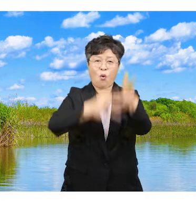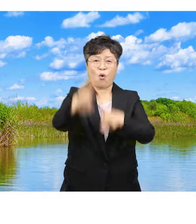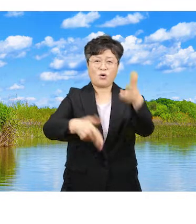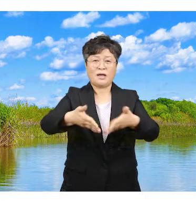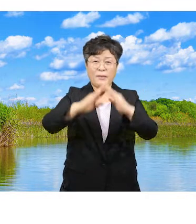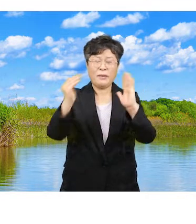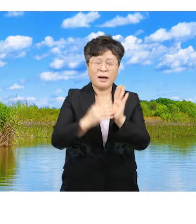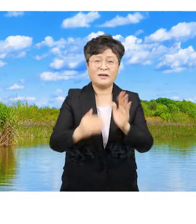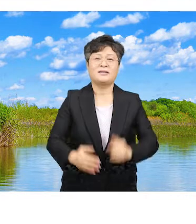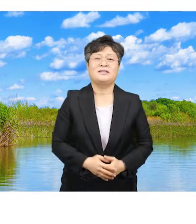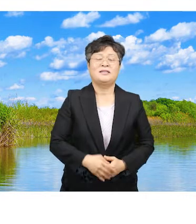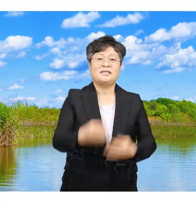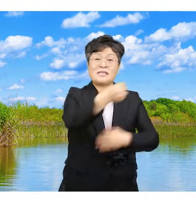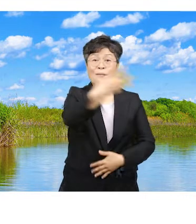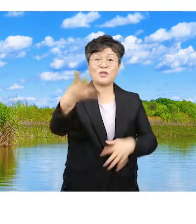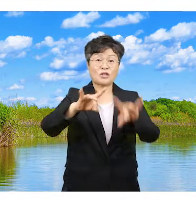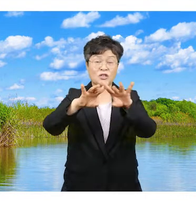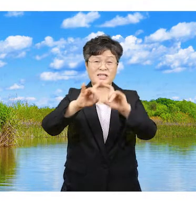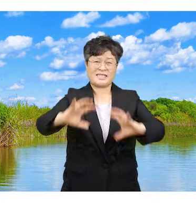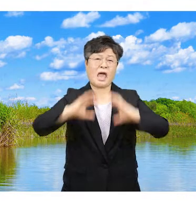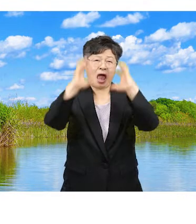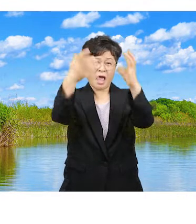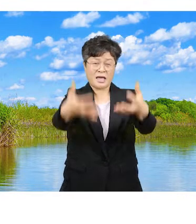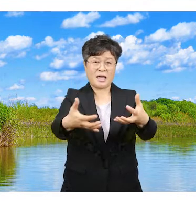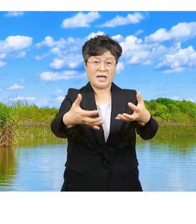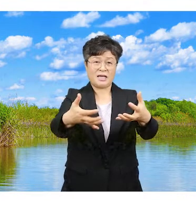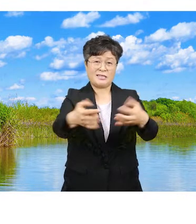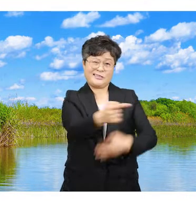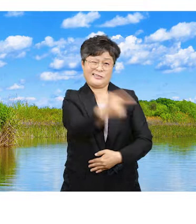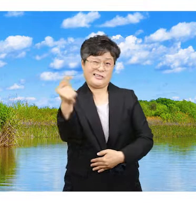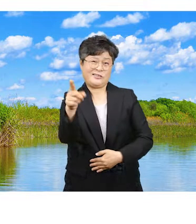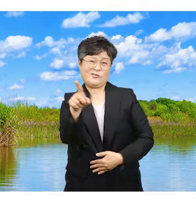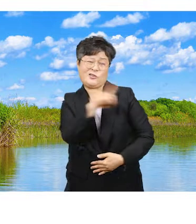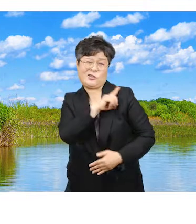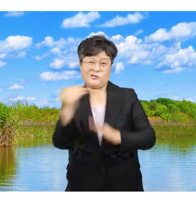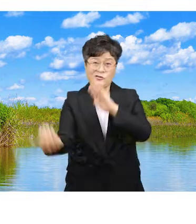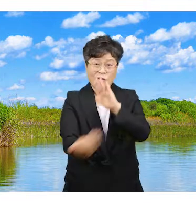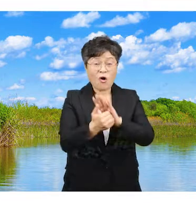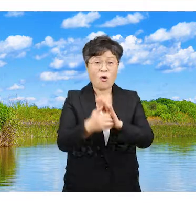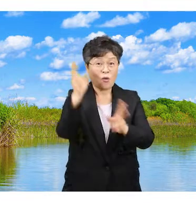거예요. 이 삼성전자 세계 최고의 기업이 되겠죠. 이렇게